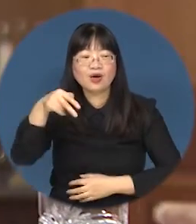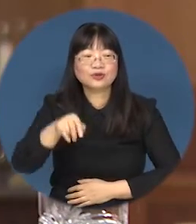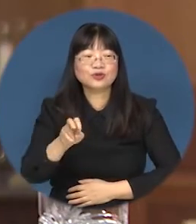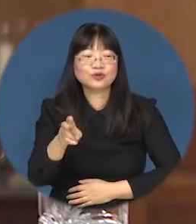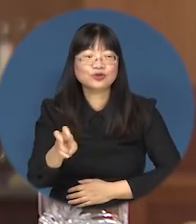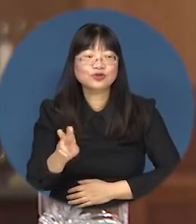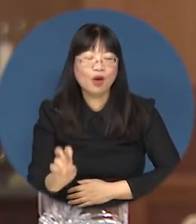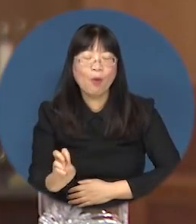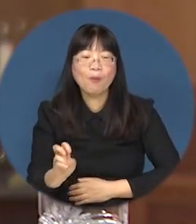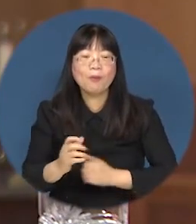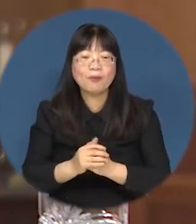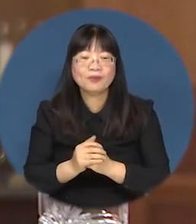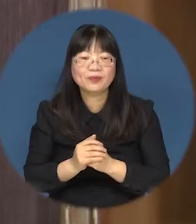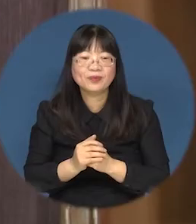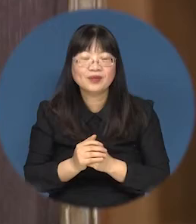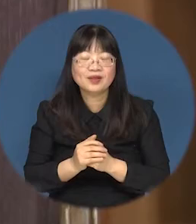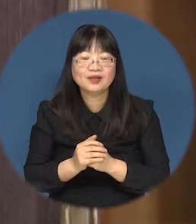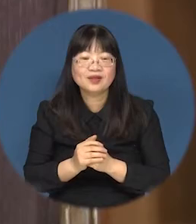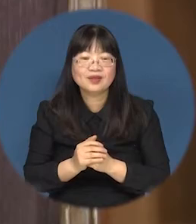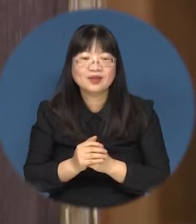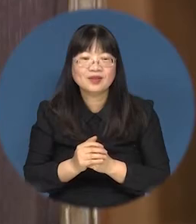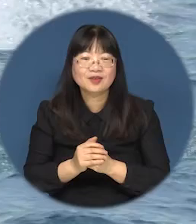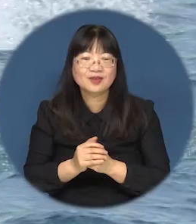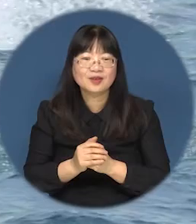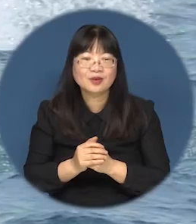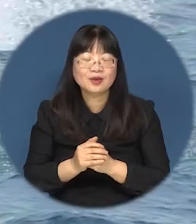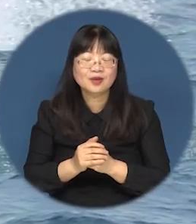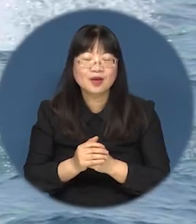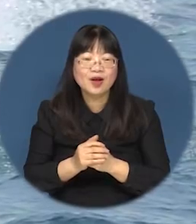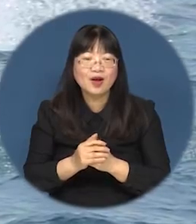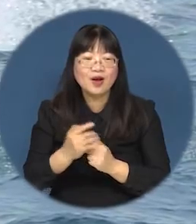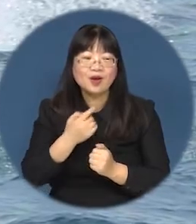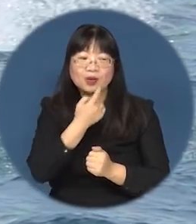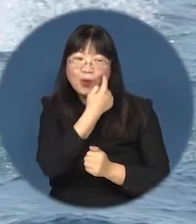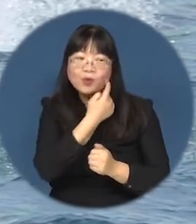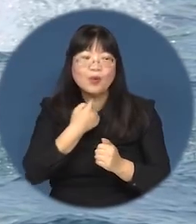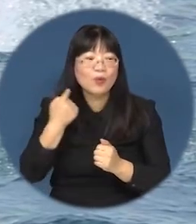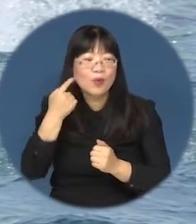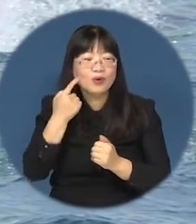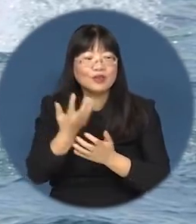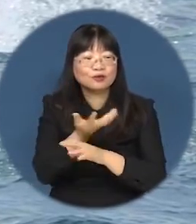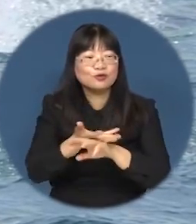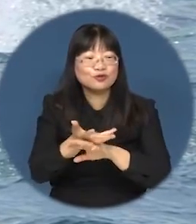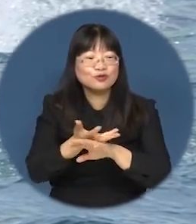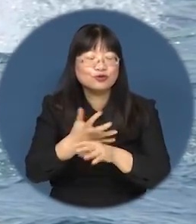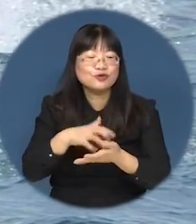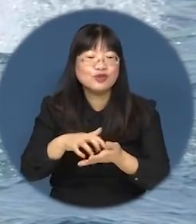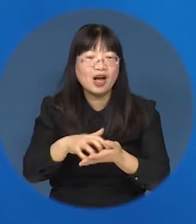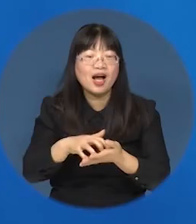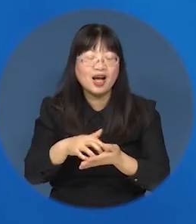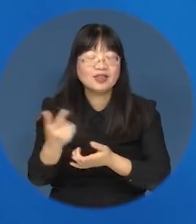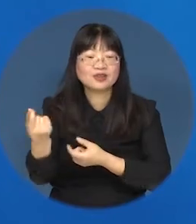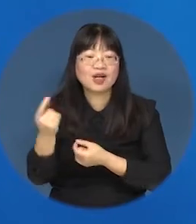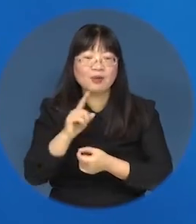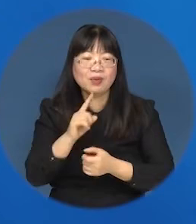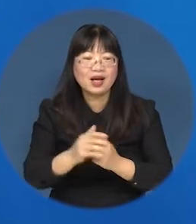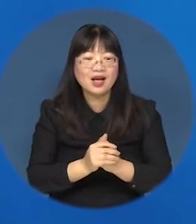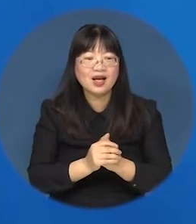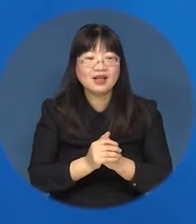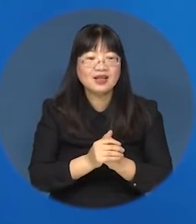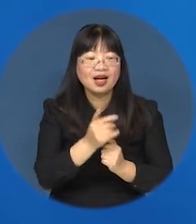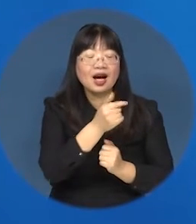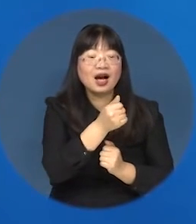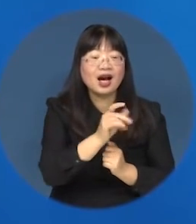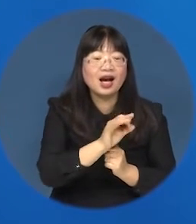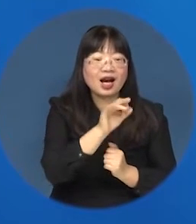수염이 그게 나와 예, 있고 범고래는 이빨 고래죠. 범고래는 뭐 그래도 공격하는 애들이고 향유 고래도 이빨